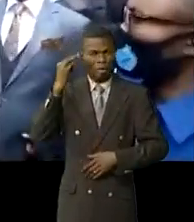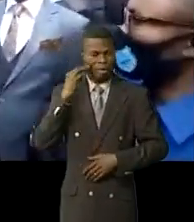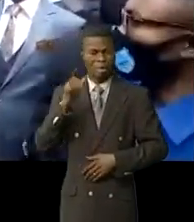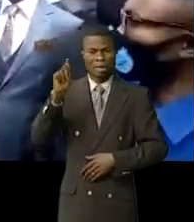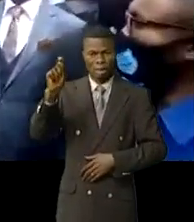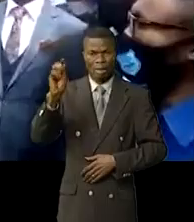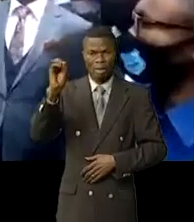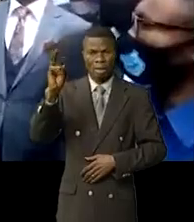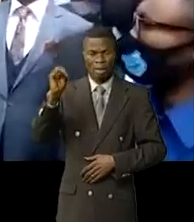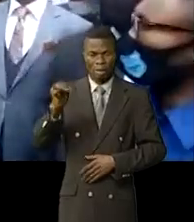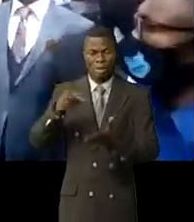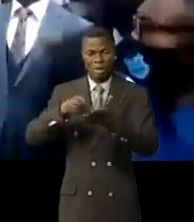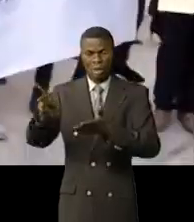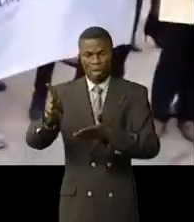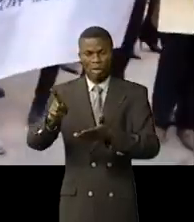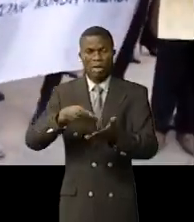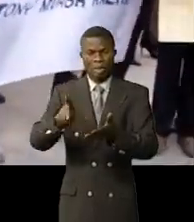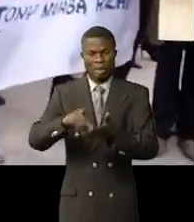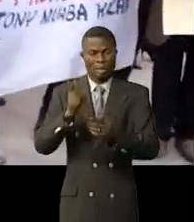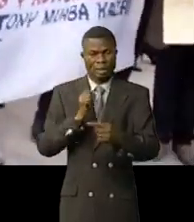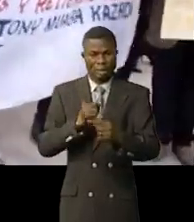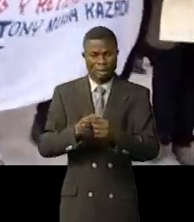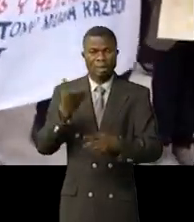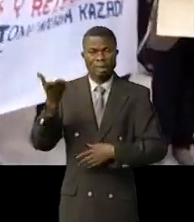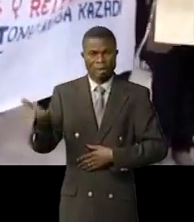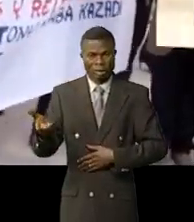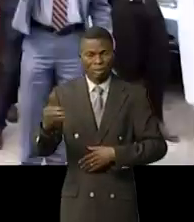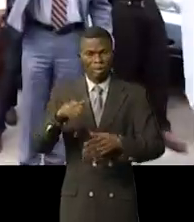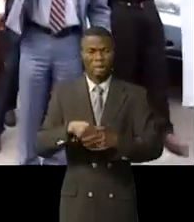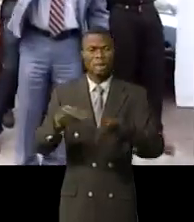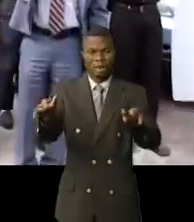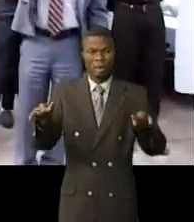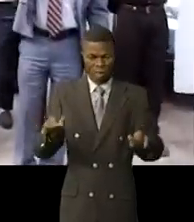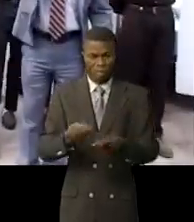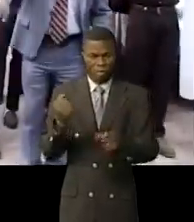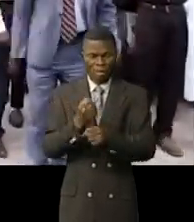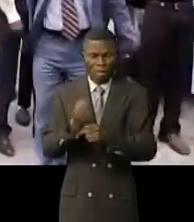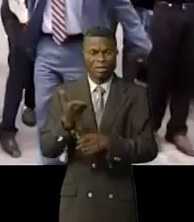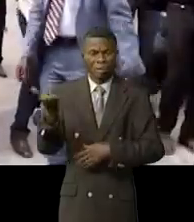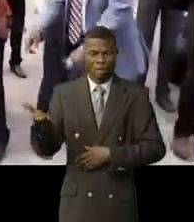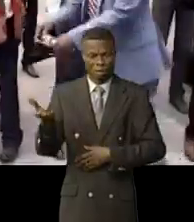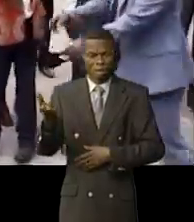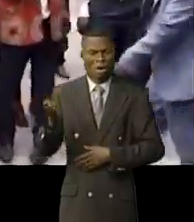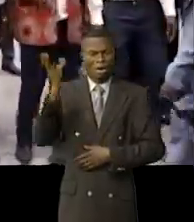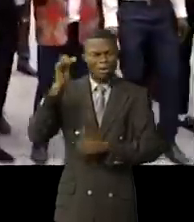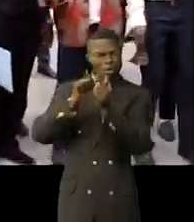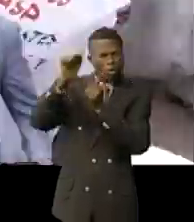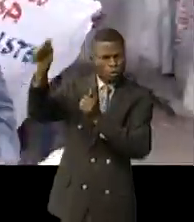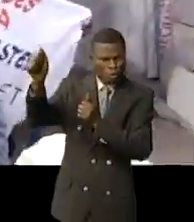Kazadi, le paiement bancaire des salaires pose déjà beaucoup de problèmes dans les territoires à accès difficile, qu'il est mieux de procéder au